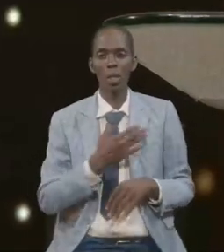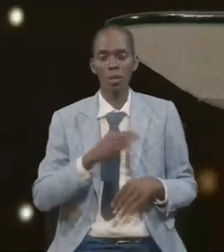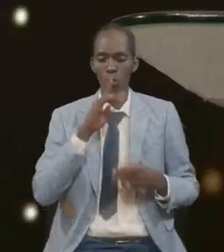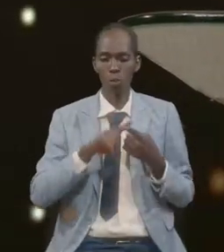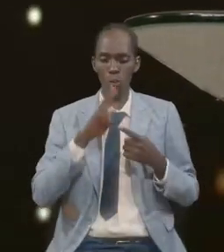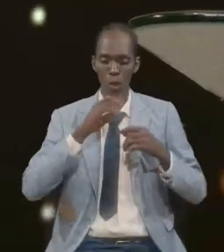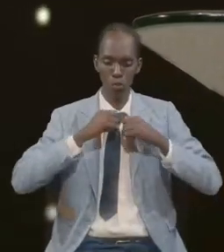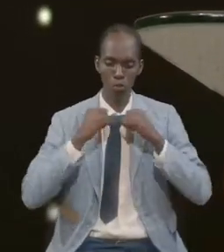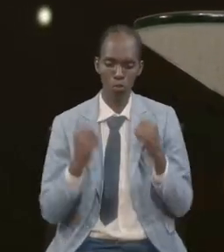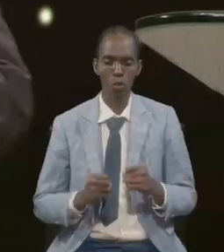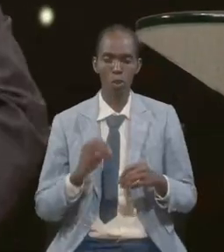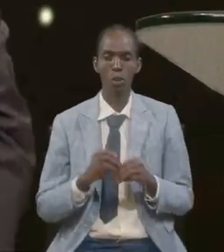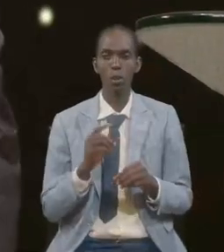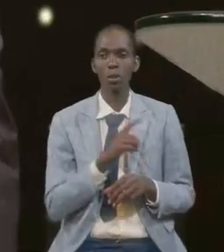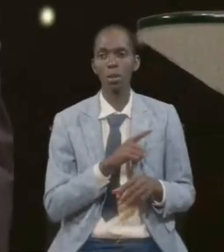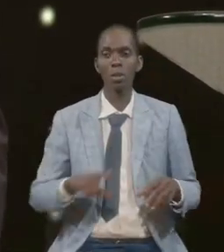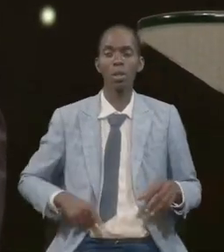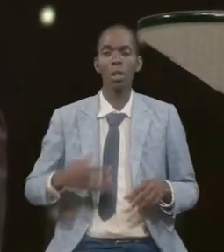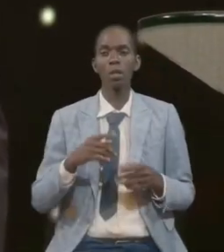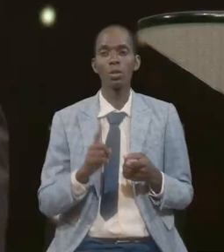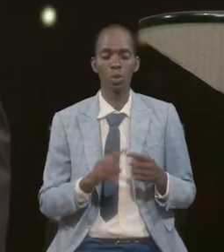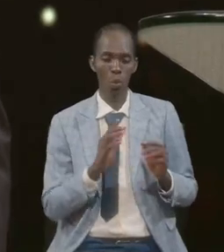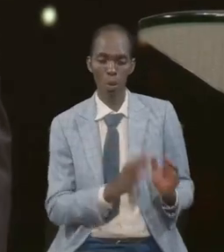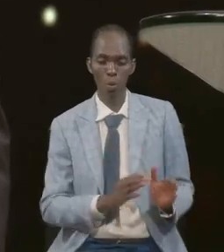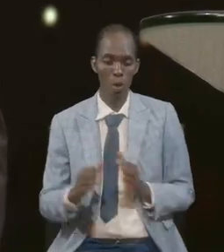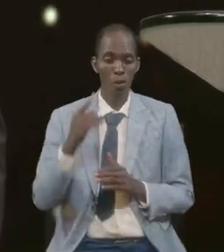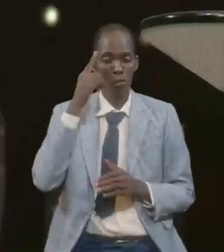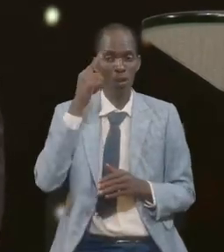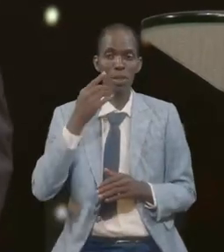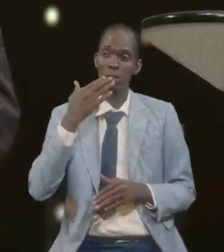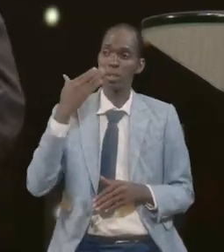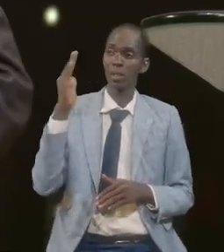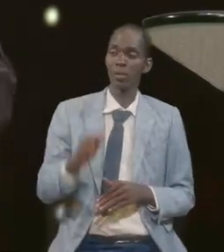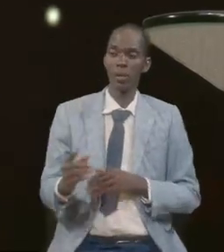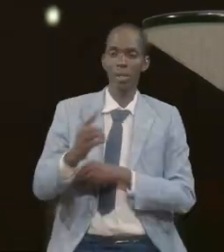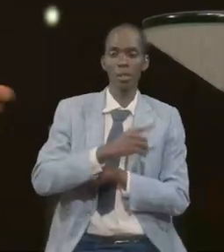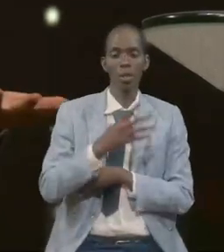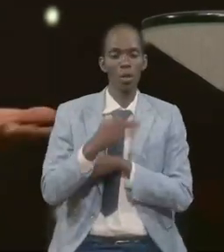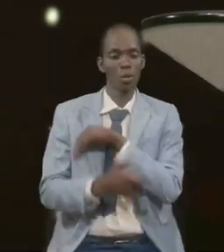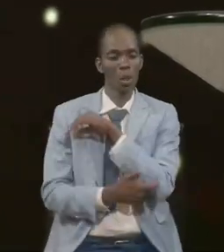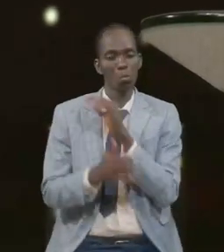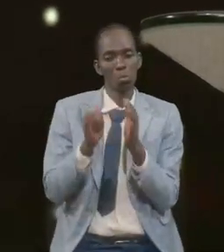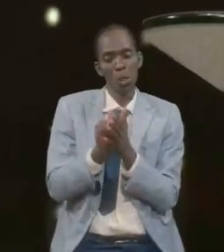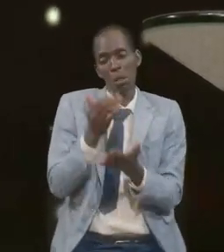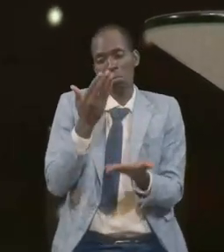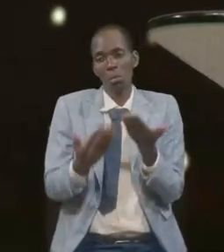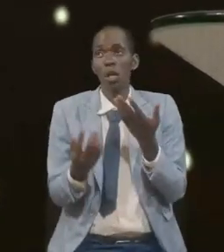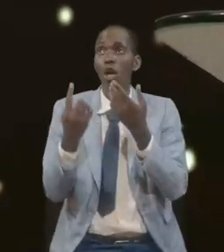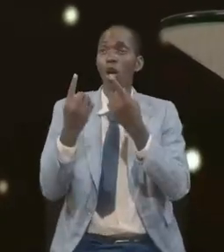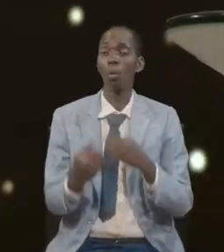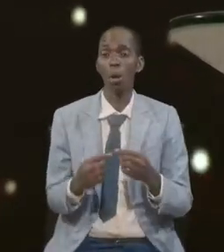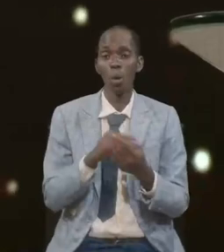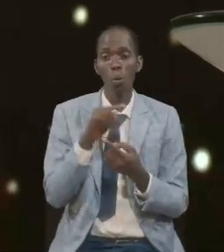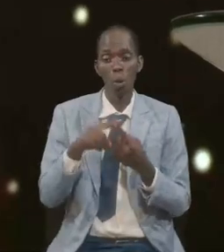sur le Seigneur, de se consacrer à lui, de se fortifier par le Seigneur, de se préparer pour les jours mauvais de tentation à